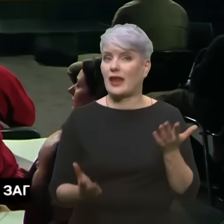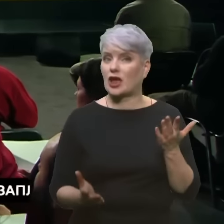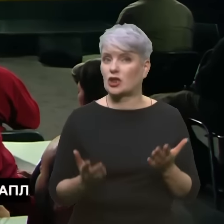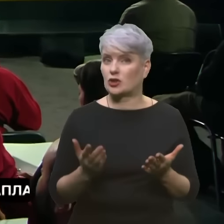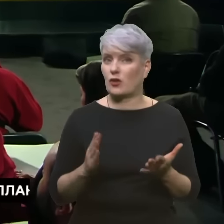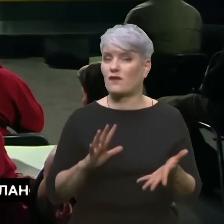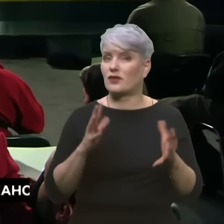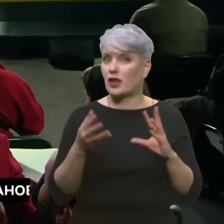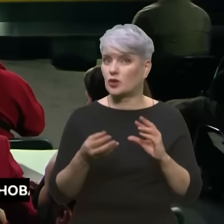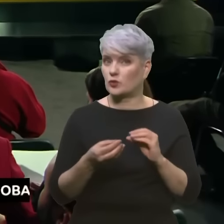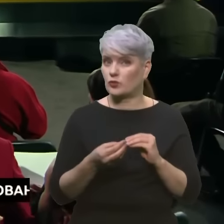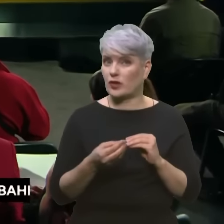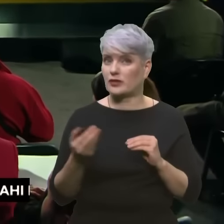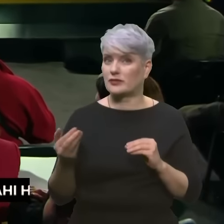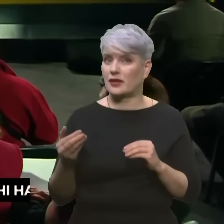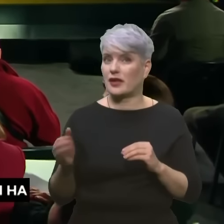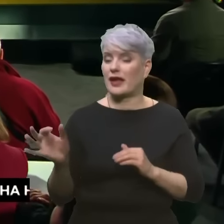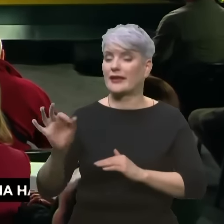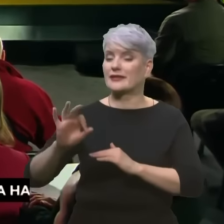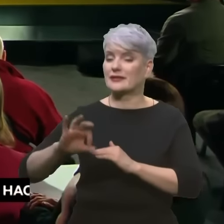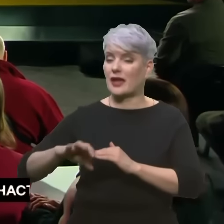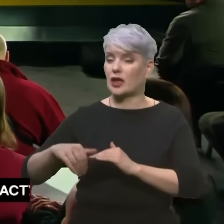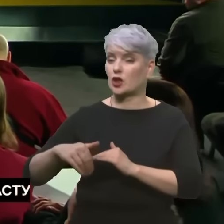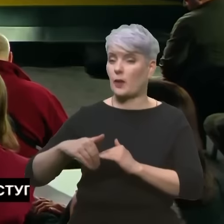в результаті цієї західної підтримки